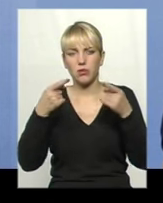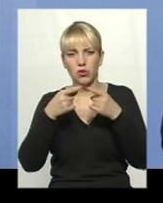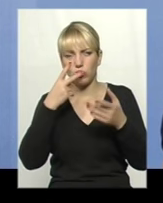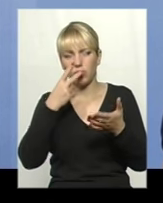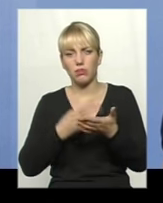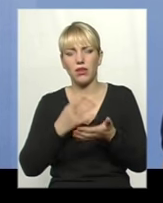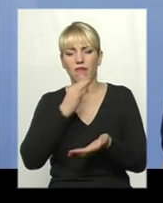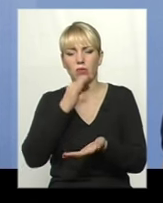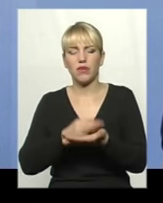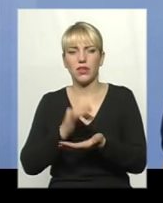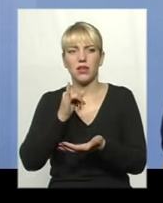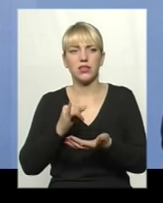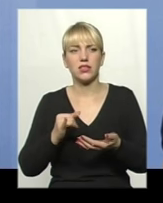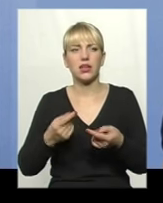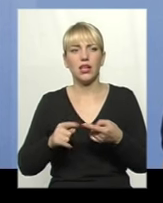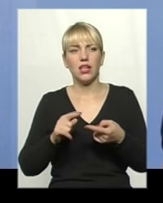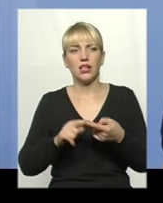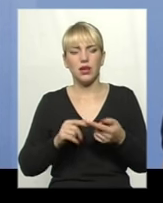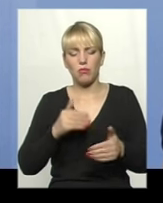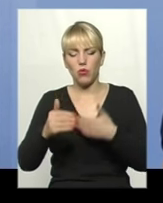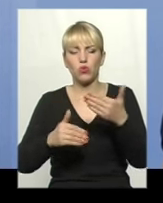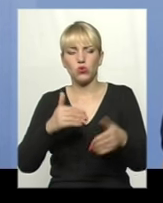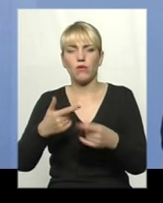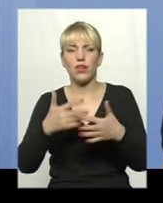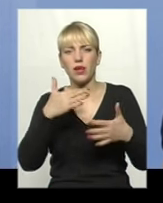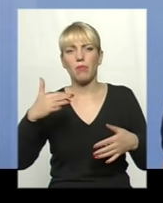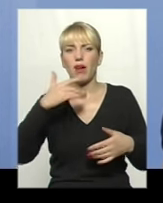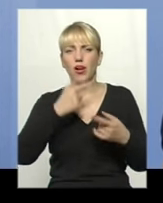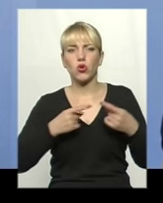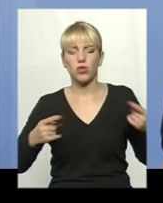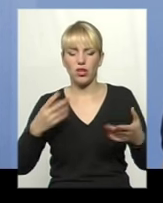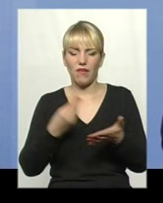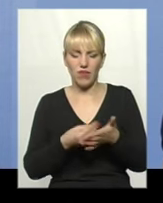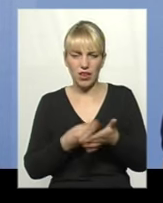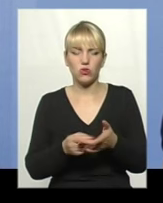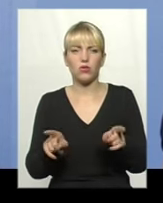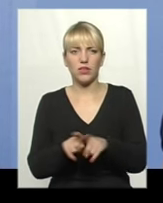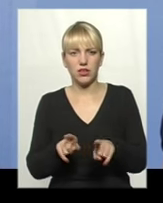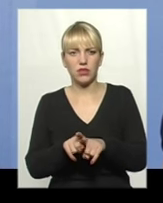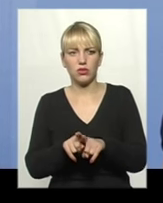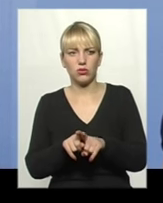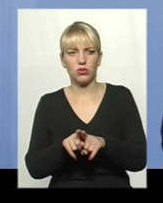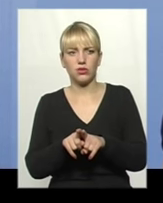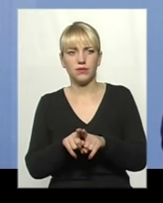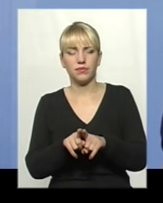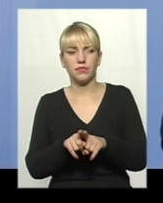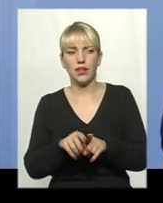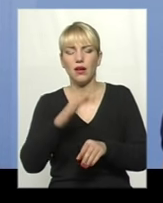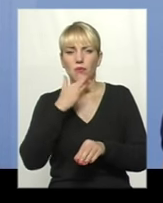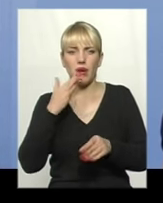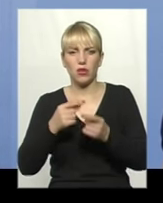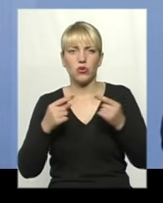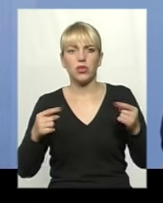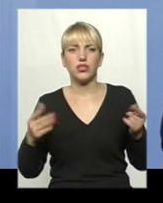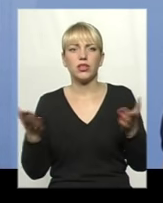і відповідальність, і кар'єрне просування, і так далі, і так далі. Багато речей, і фінансування, в тому числі, і заробітних плат. Багато речей,